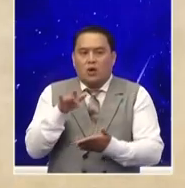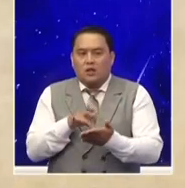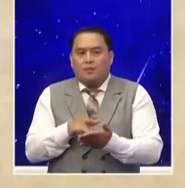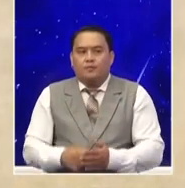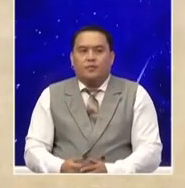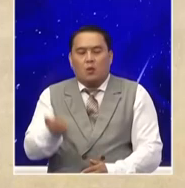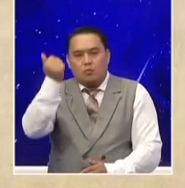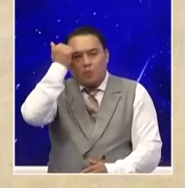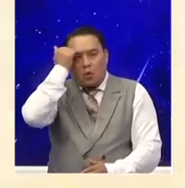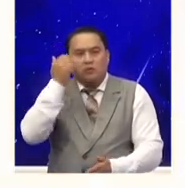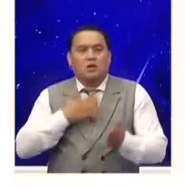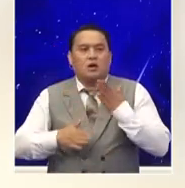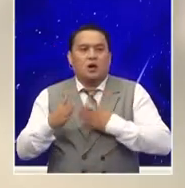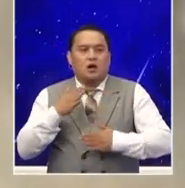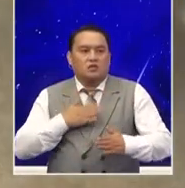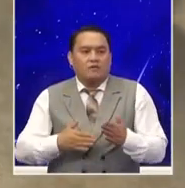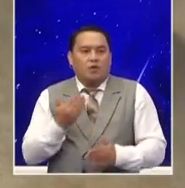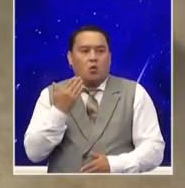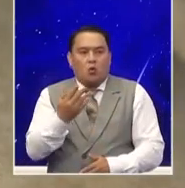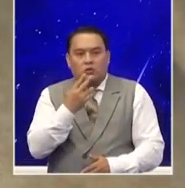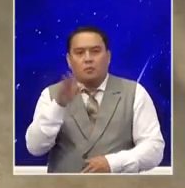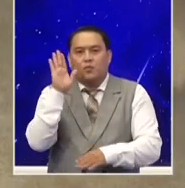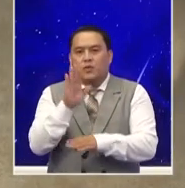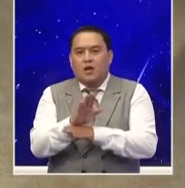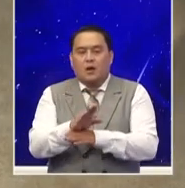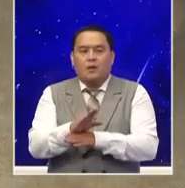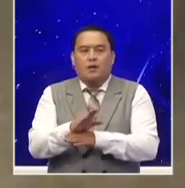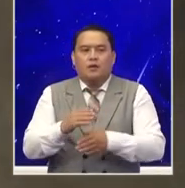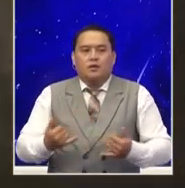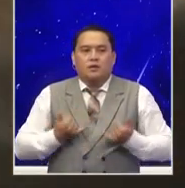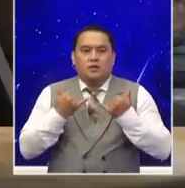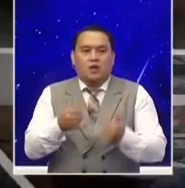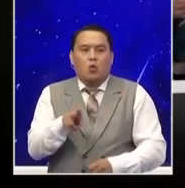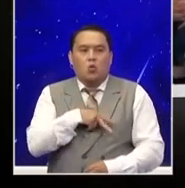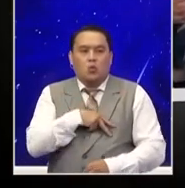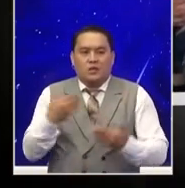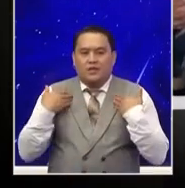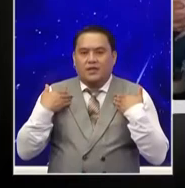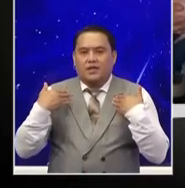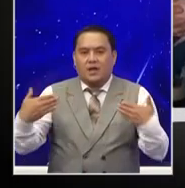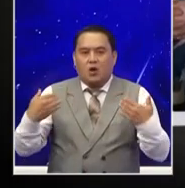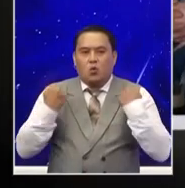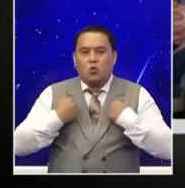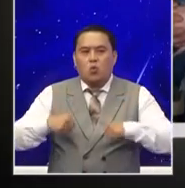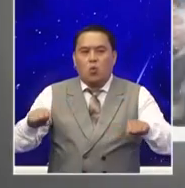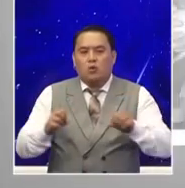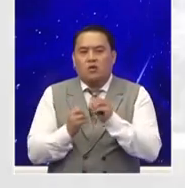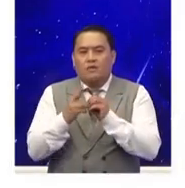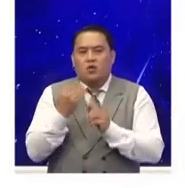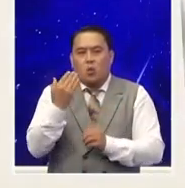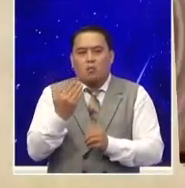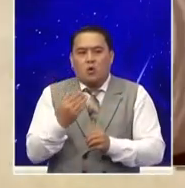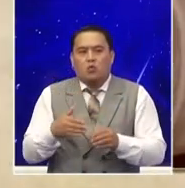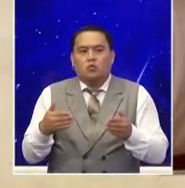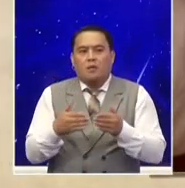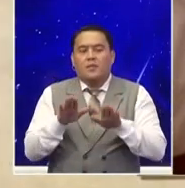Олжаса помнят как жизнерадостного и отзывчивого. Указом президента он был посмертно награжден медалью «Ерлигойшин». В родной школе номер 12 ему